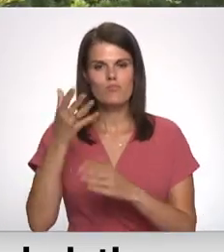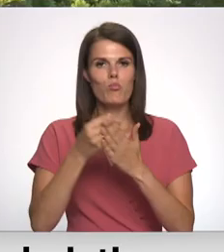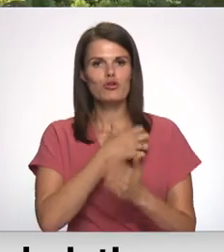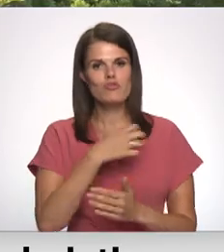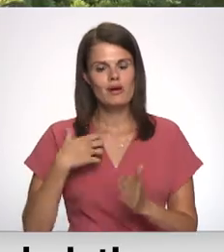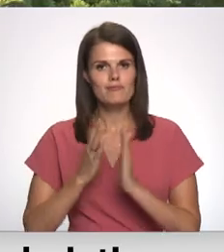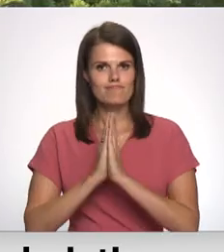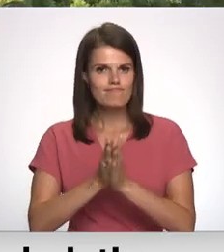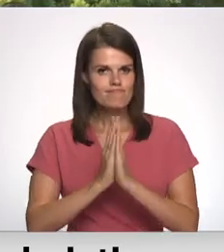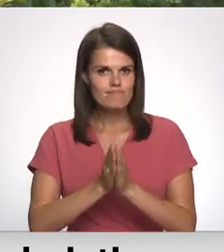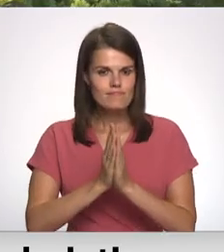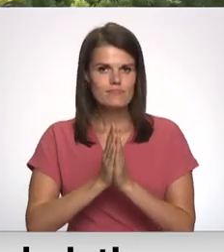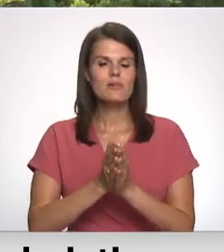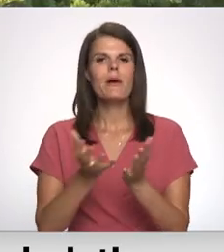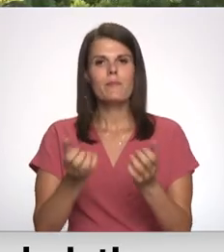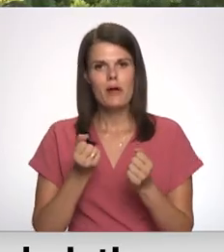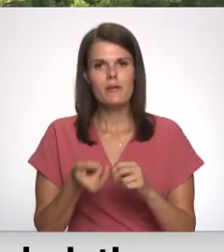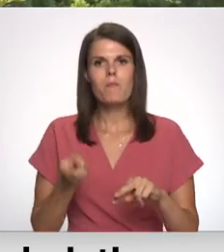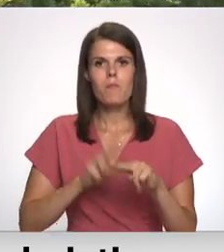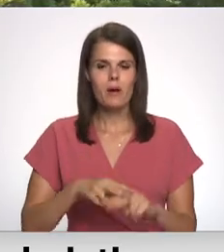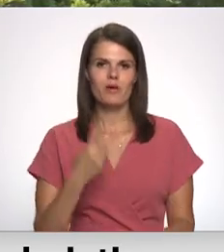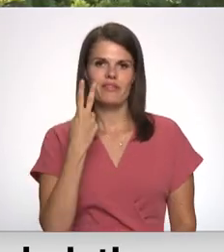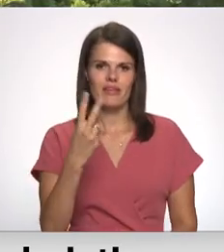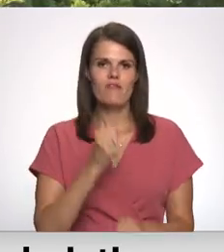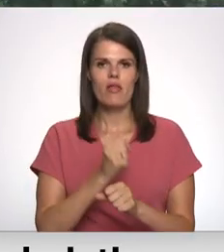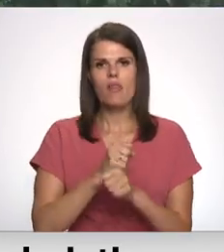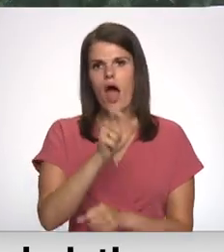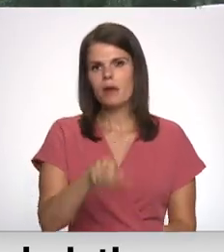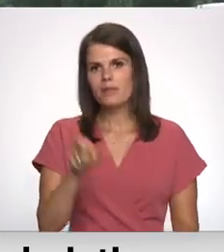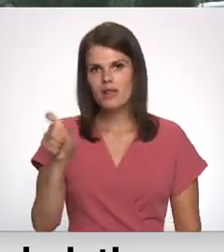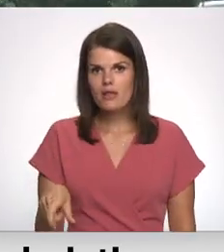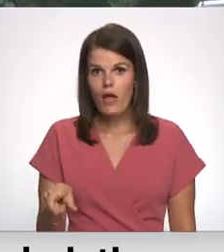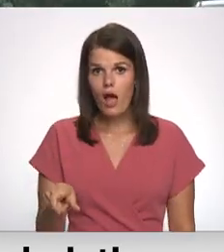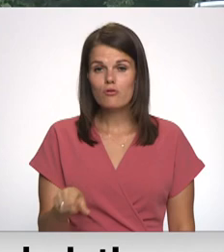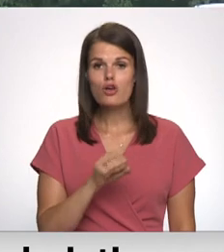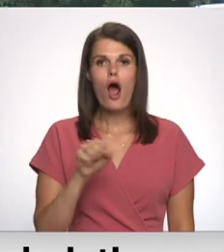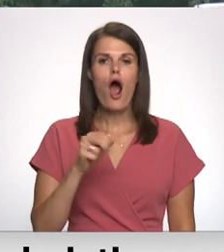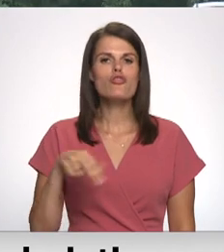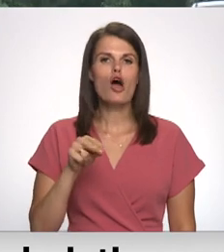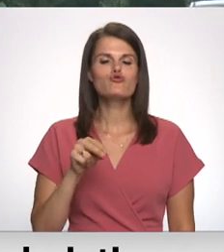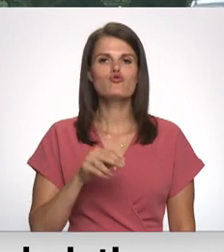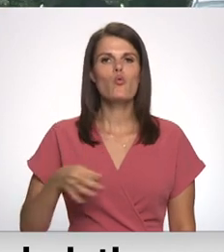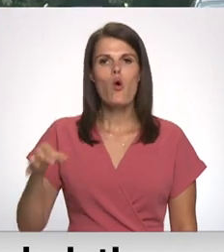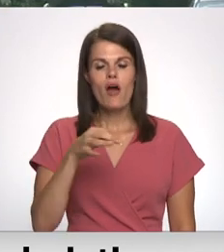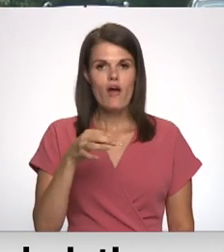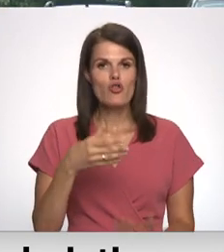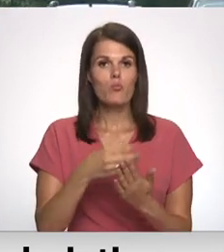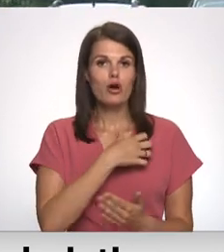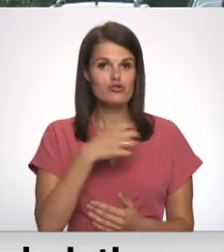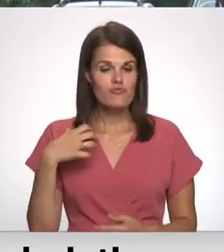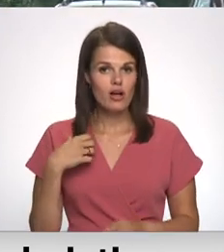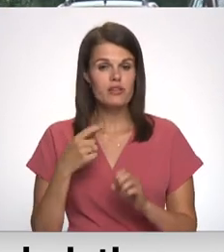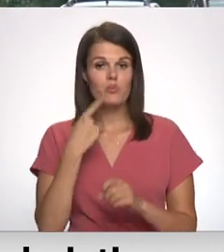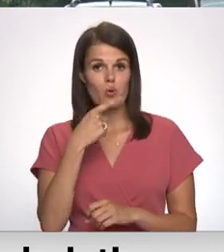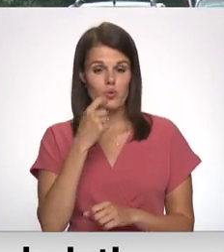ar lūgumu pieņemt papildus 2 darbiniekus. Ādaža novada pašvaldībā RTV skaidro, ka